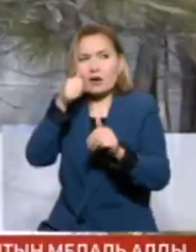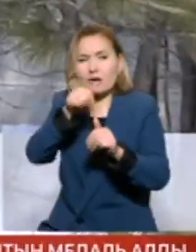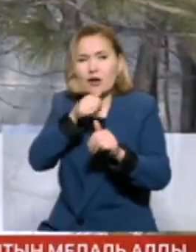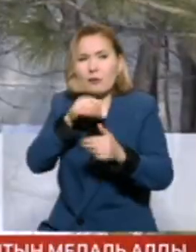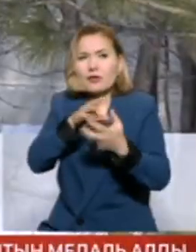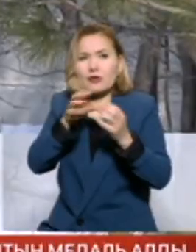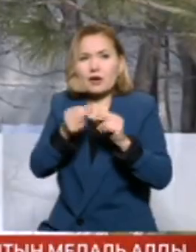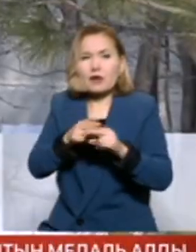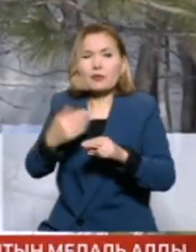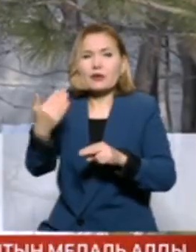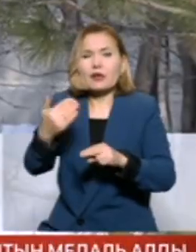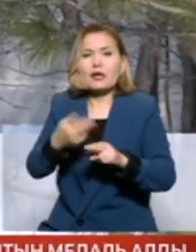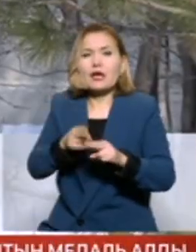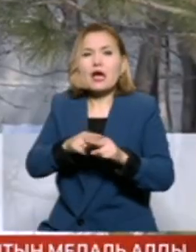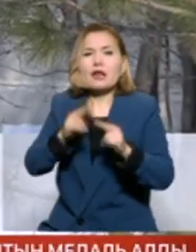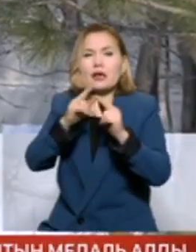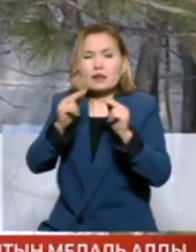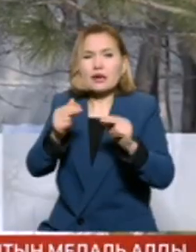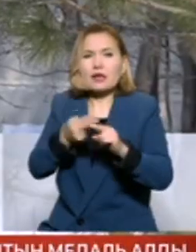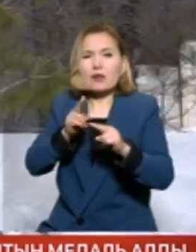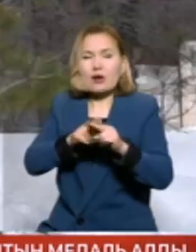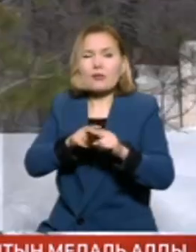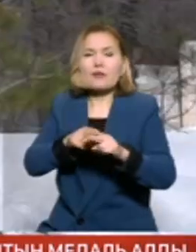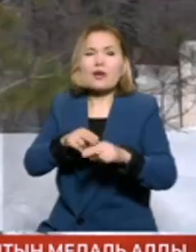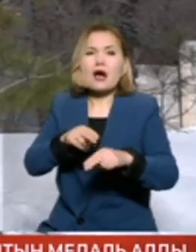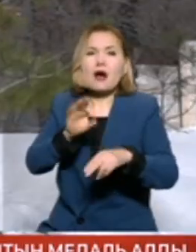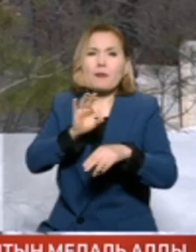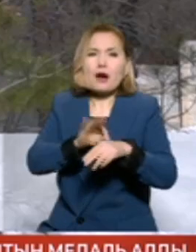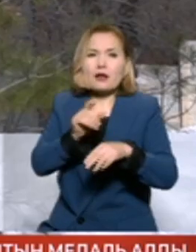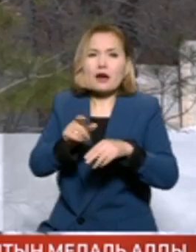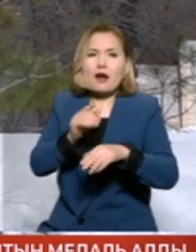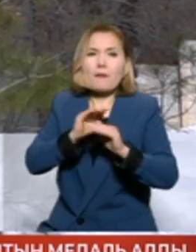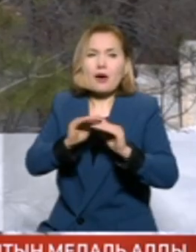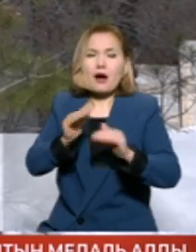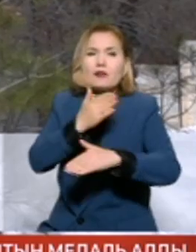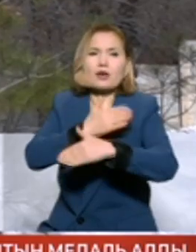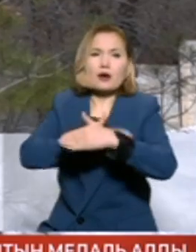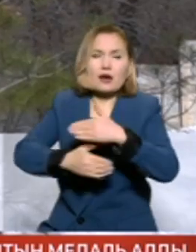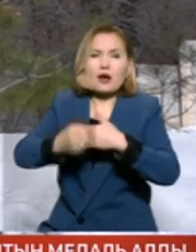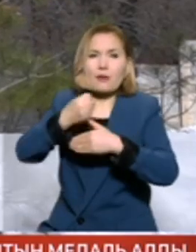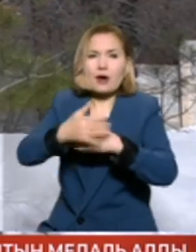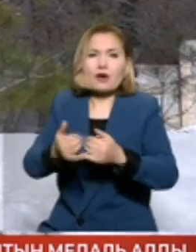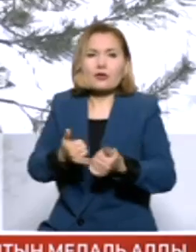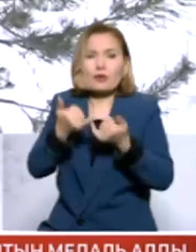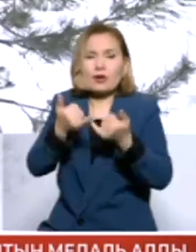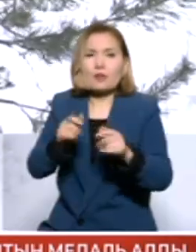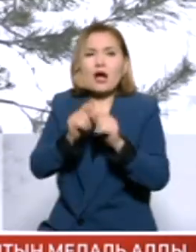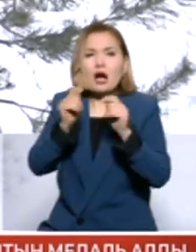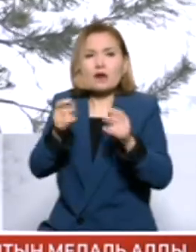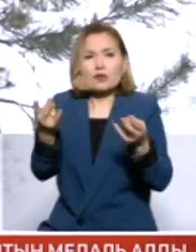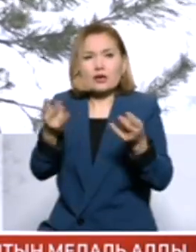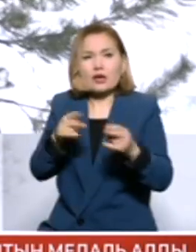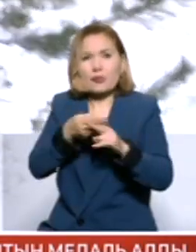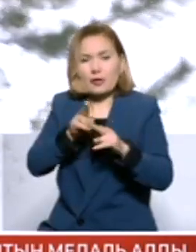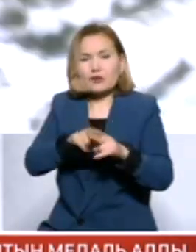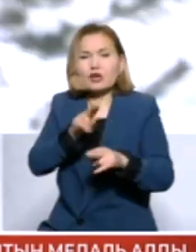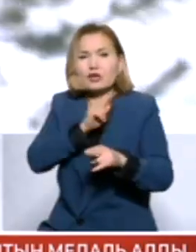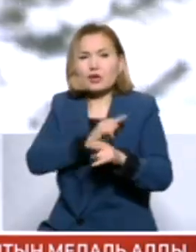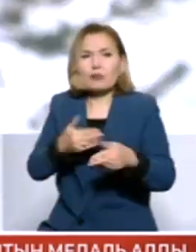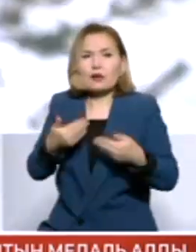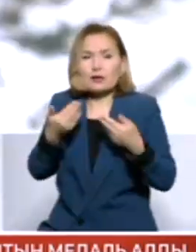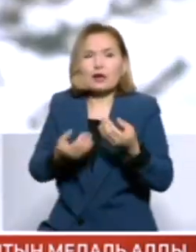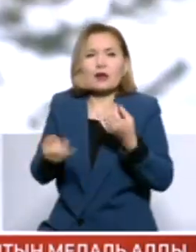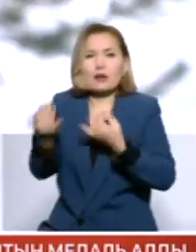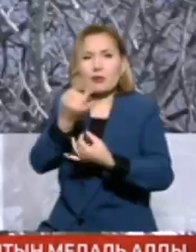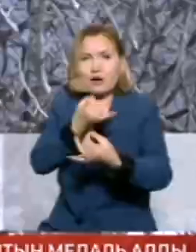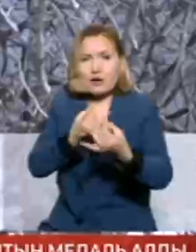қоғамдық кеңес мүшелері. Олар резиденцияны сал ауруына ұшыраған балаларды оңалту орталығына беру керек, дейді. Енді осы ұсынысты